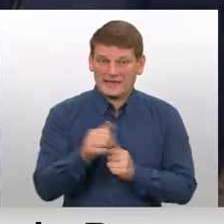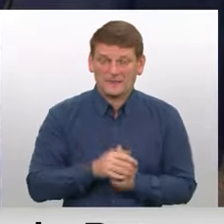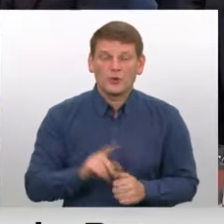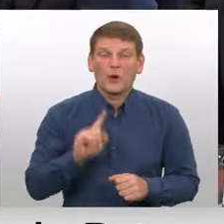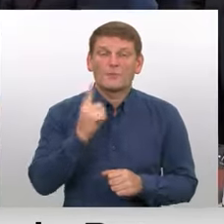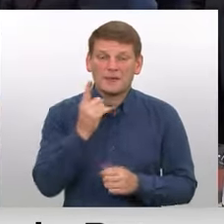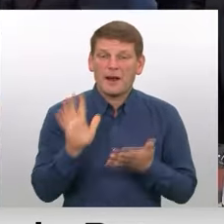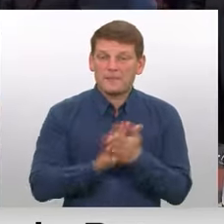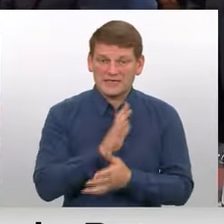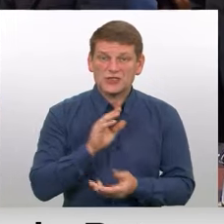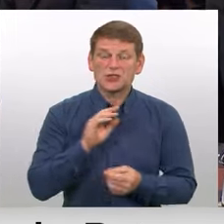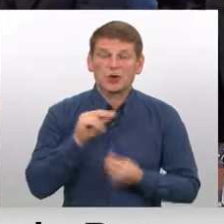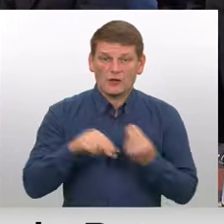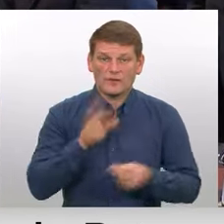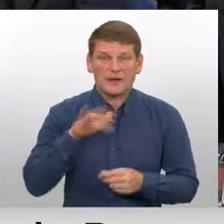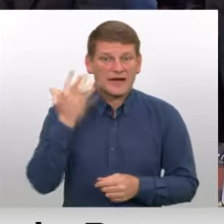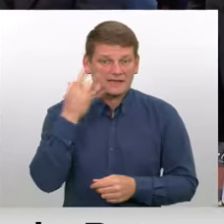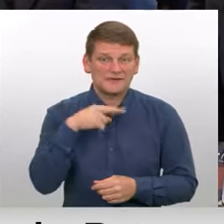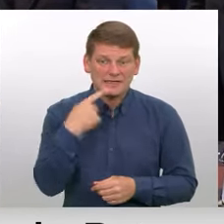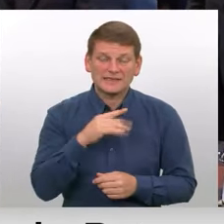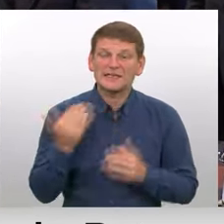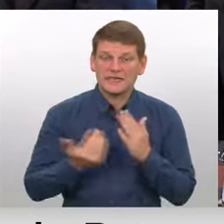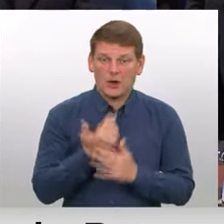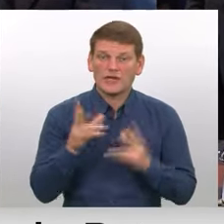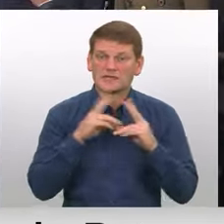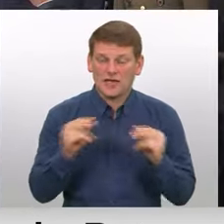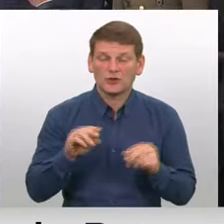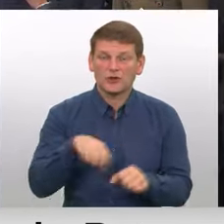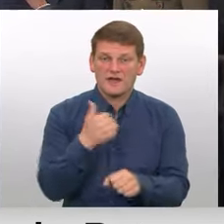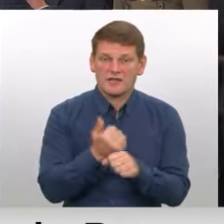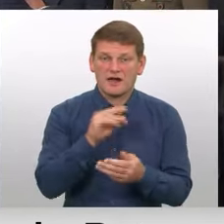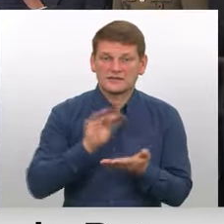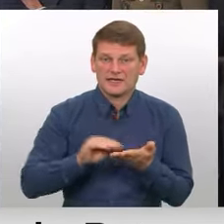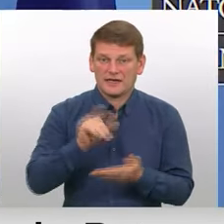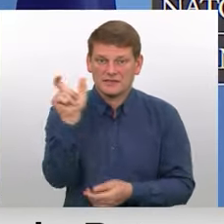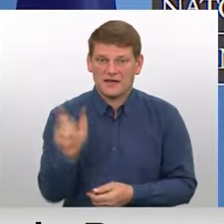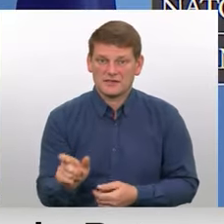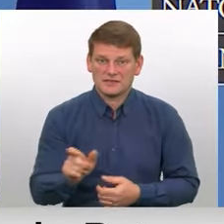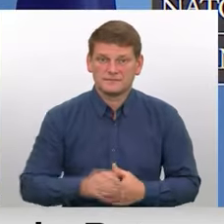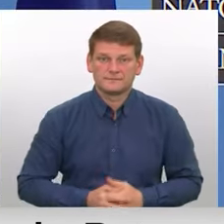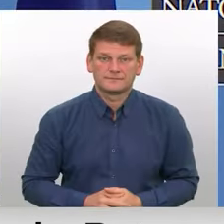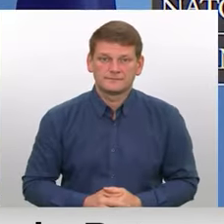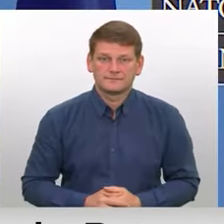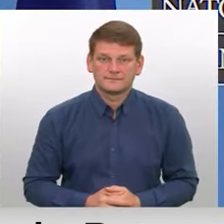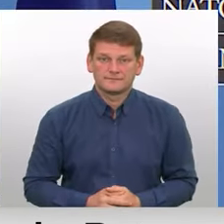preses konferencē par ASV teica jaunais NATO ģenerālsekretārs. Lūdzu video.